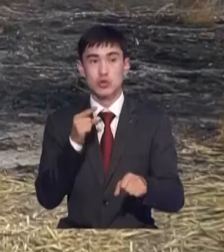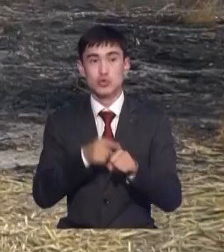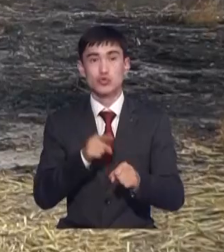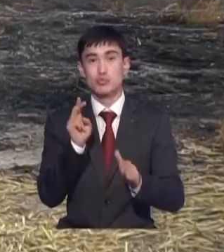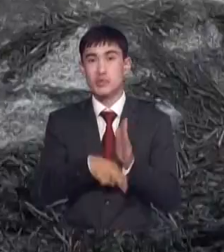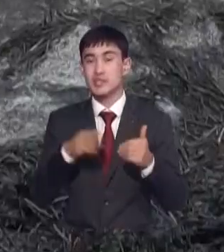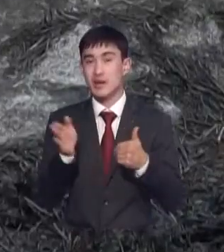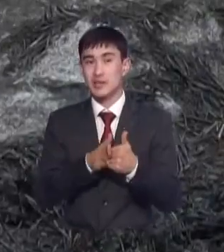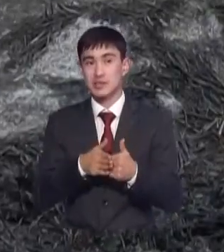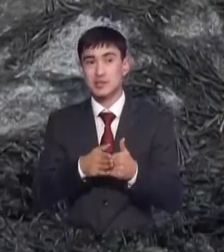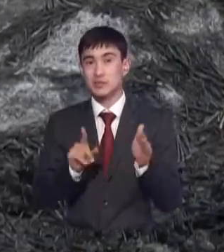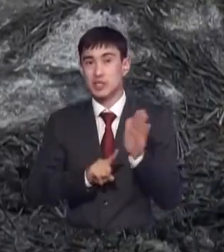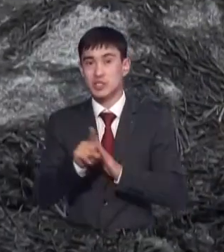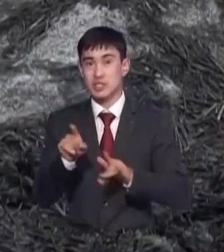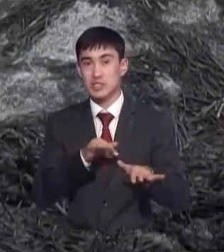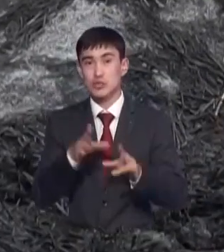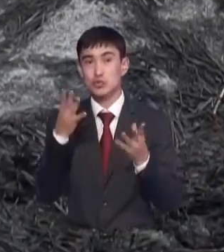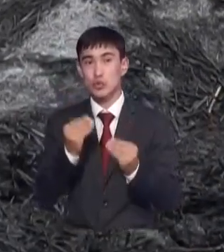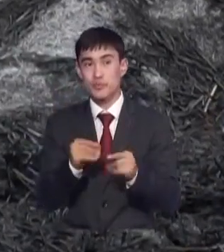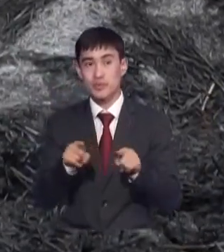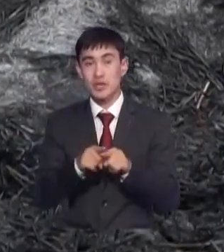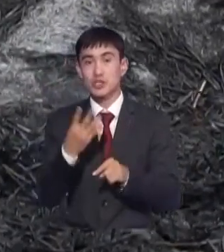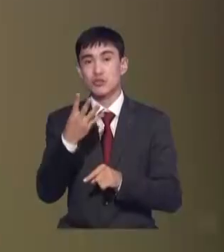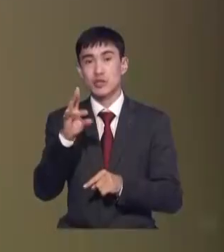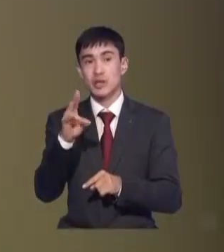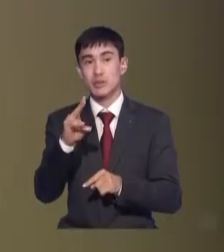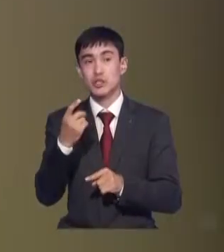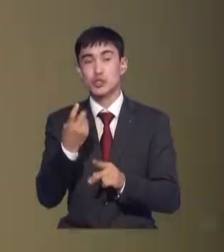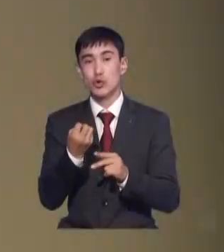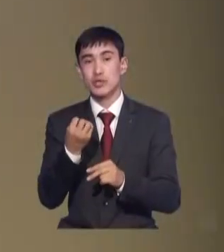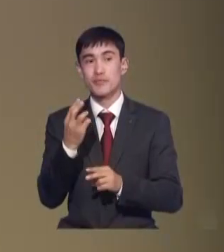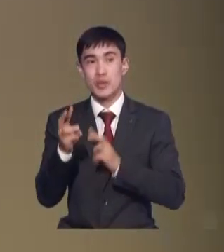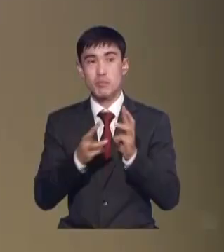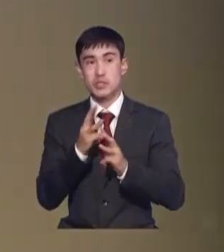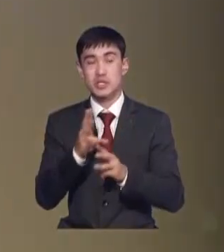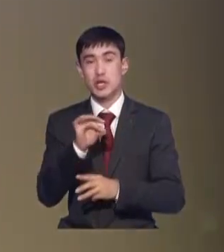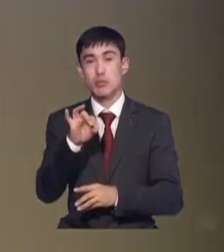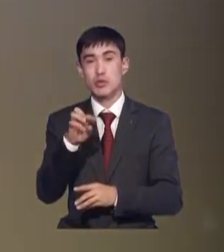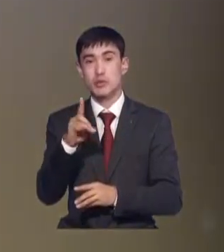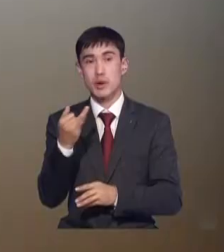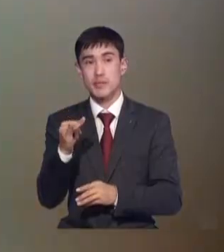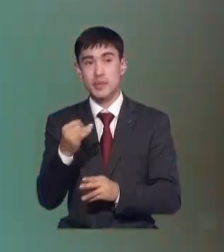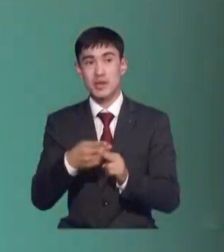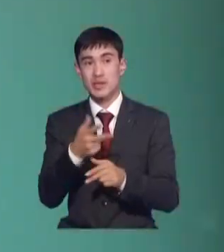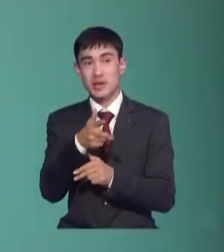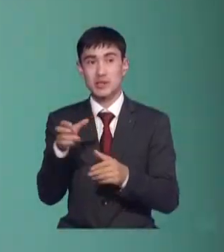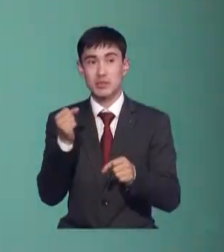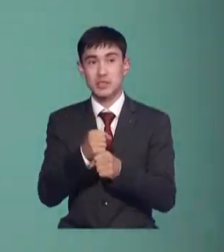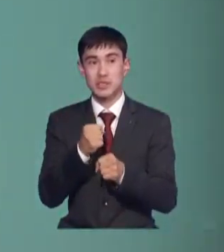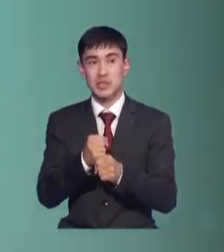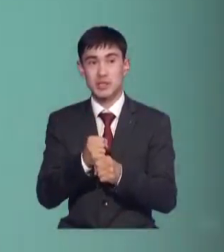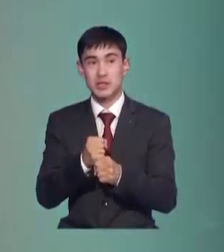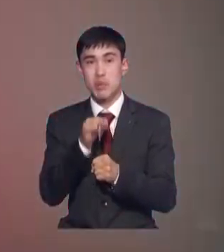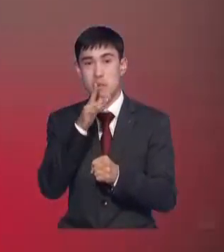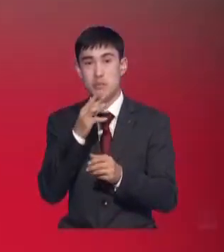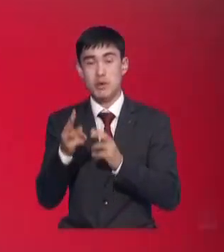безнаказанность злоумышленники начали действовать днем. Так, 4 ноября еще одним потерпевшим стал Ербол Этикбай. Эти кадры были сделаны прямо в